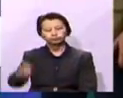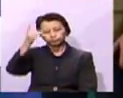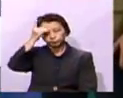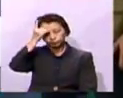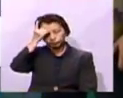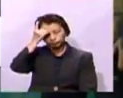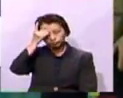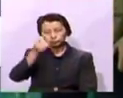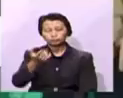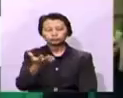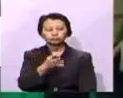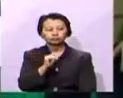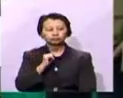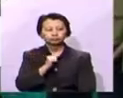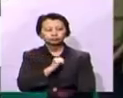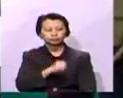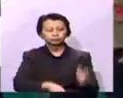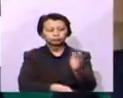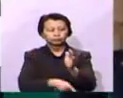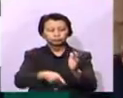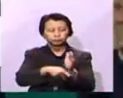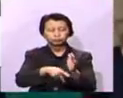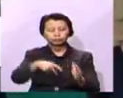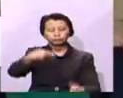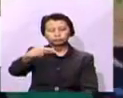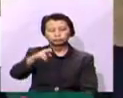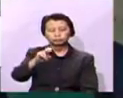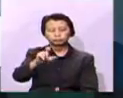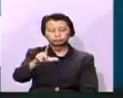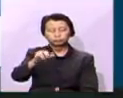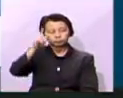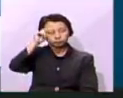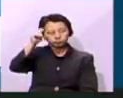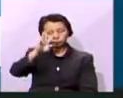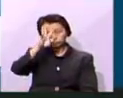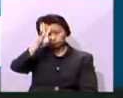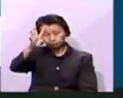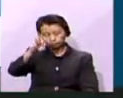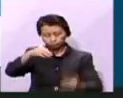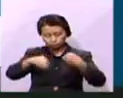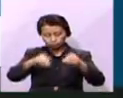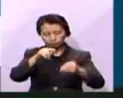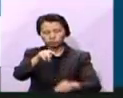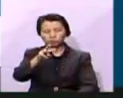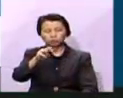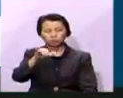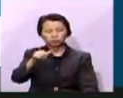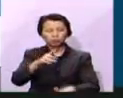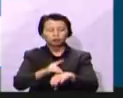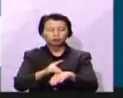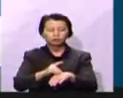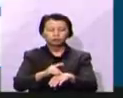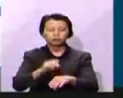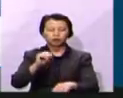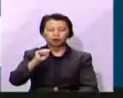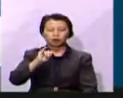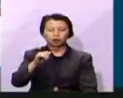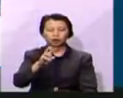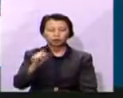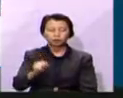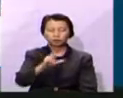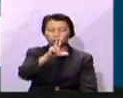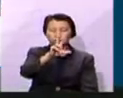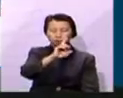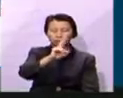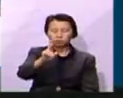Datuk Sri Jailani yang juga ahli Parlimen Hulu Terengganu melancarkan platform creativemarket.my di Pekan Ajil. 30,000